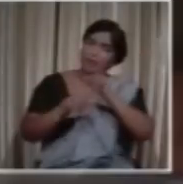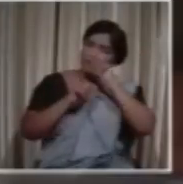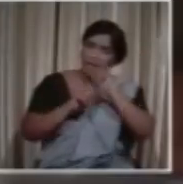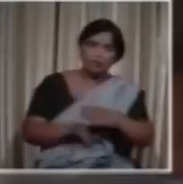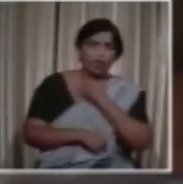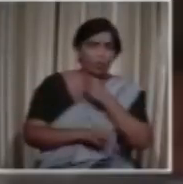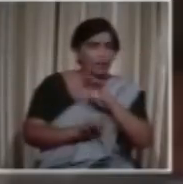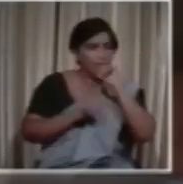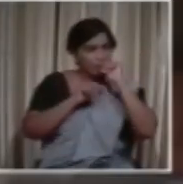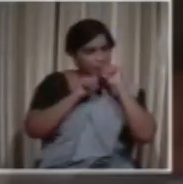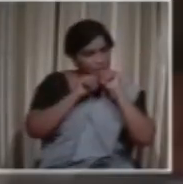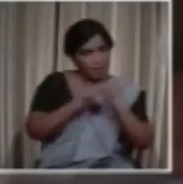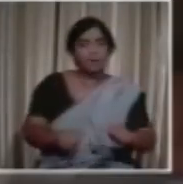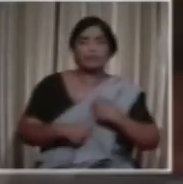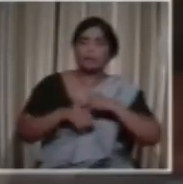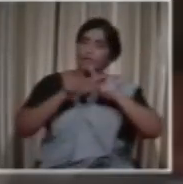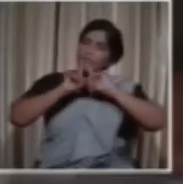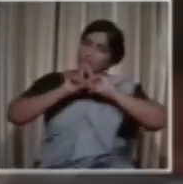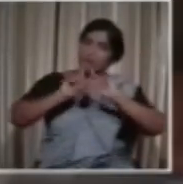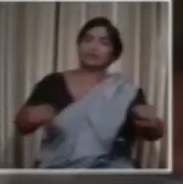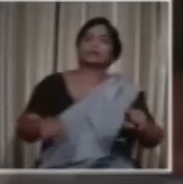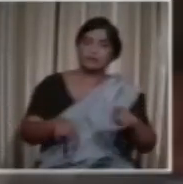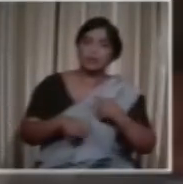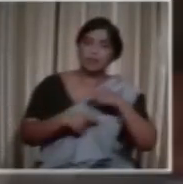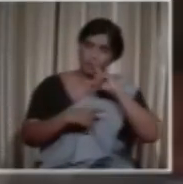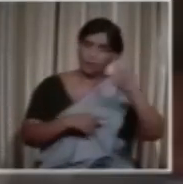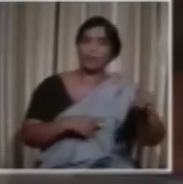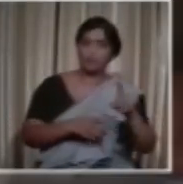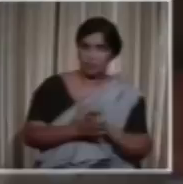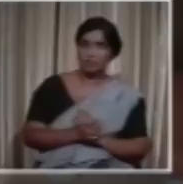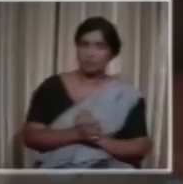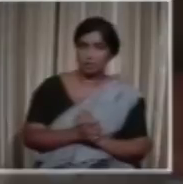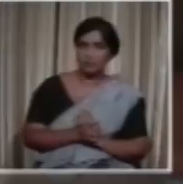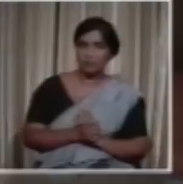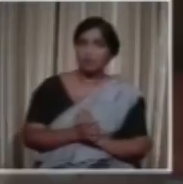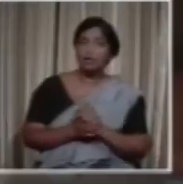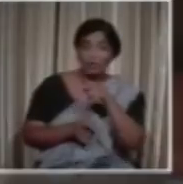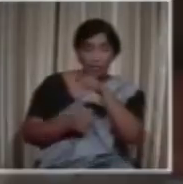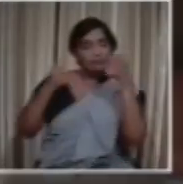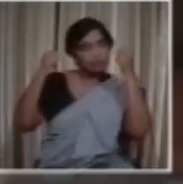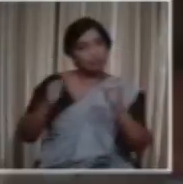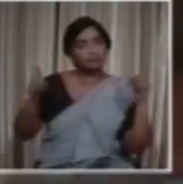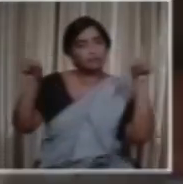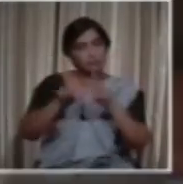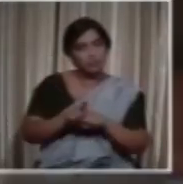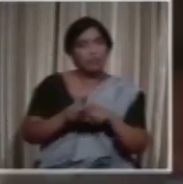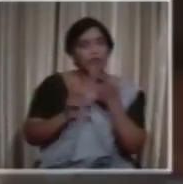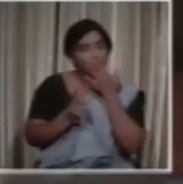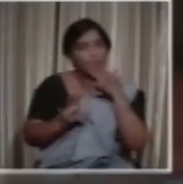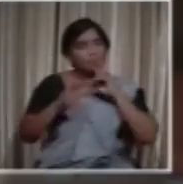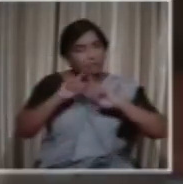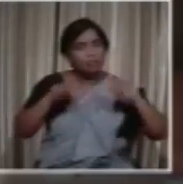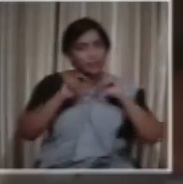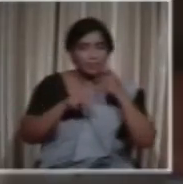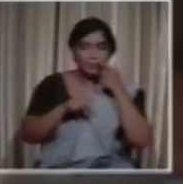næra ætta æti aakarayata pæhadili karala dennai kiyala kiwwa mama sthitiwanta wenawa un waadi vela e pilibanda adhyayane kara